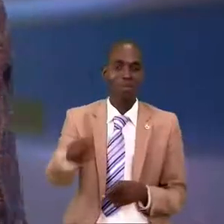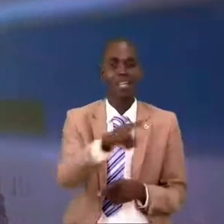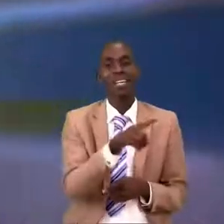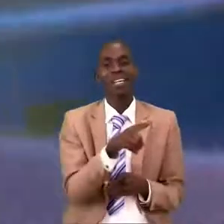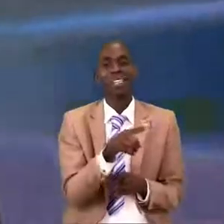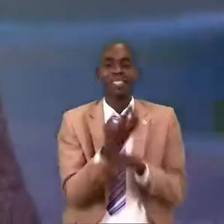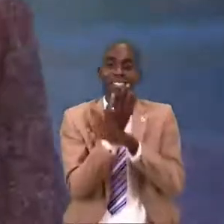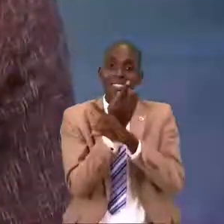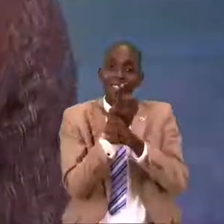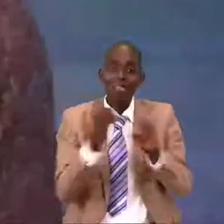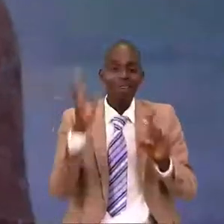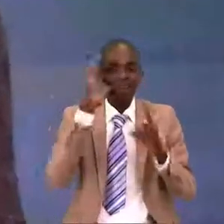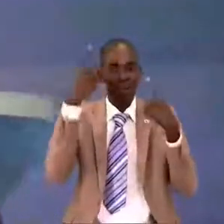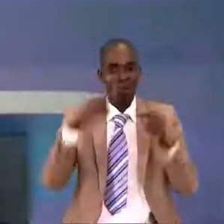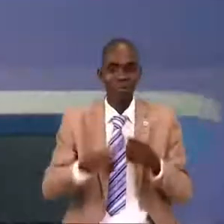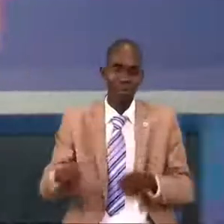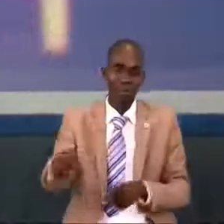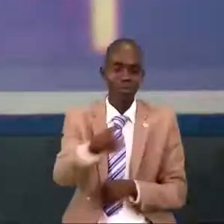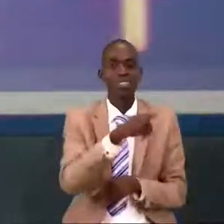Les gens viendront te voir.